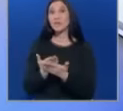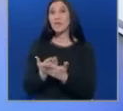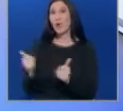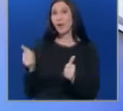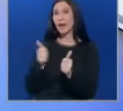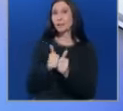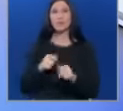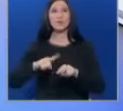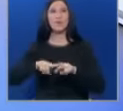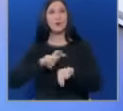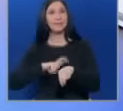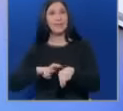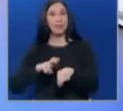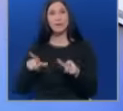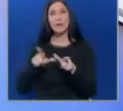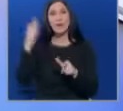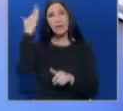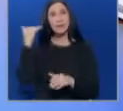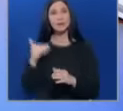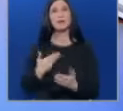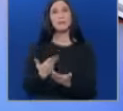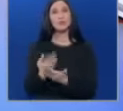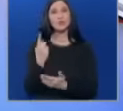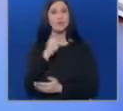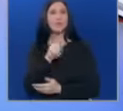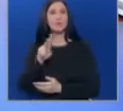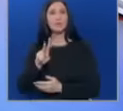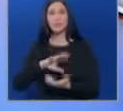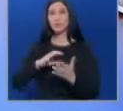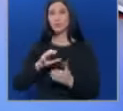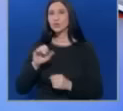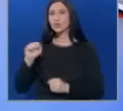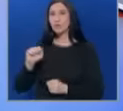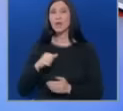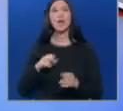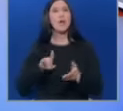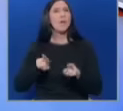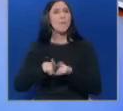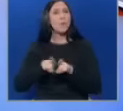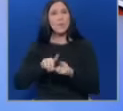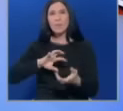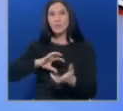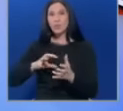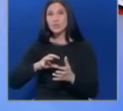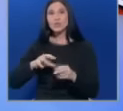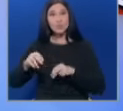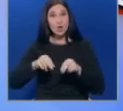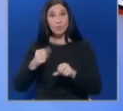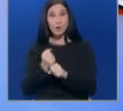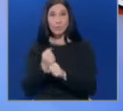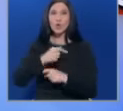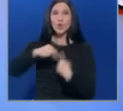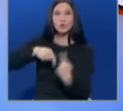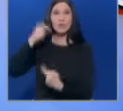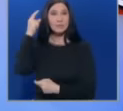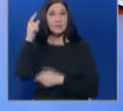Николай Денков и Мария Габриел, номинирани от първите две политически сили. Подобен политически ход проработи с ротационен председател на